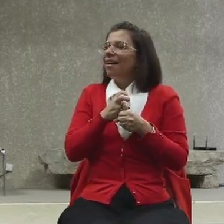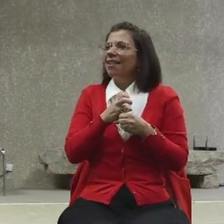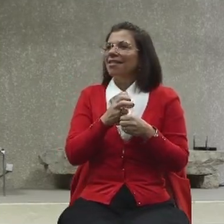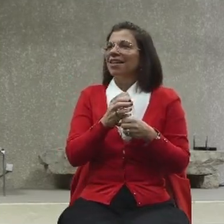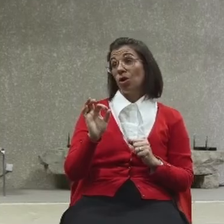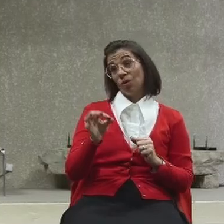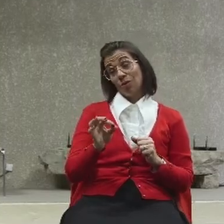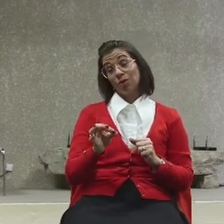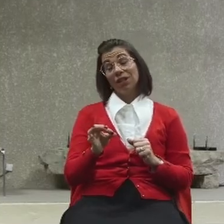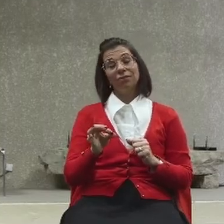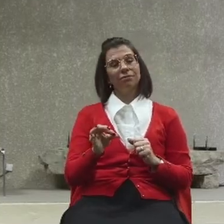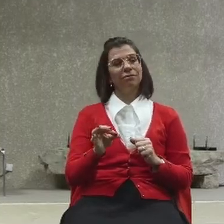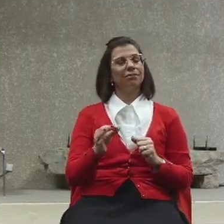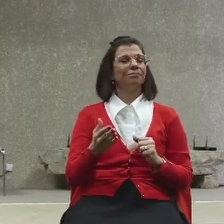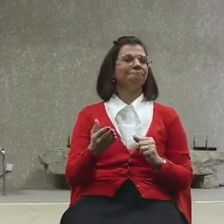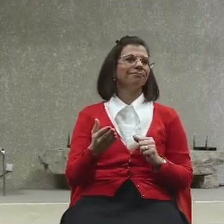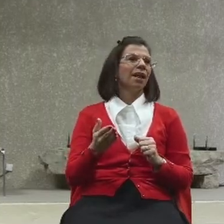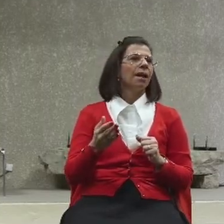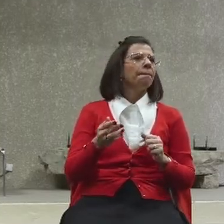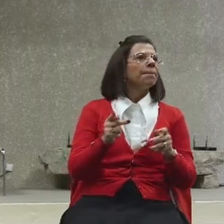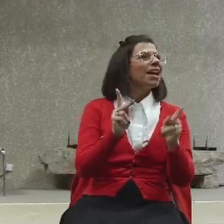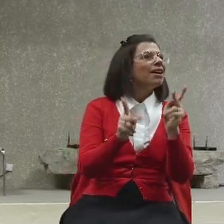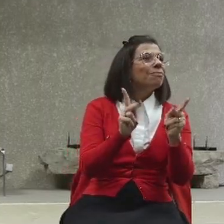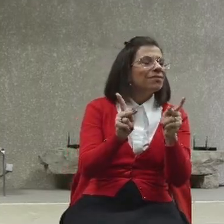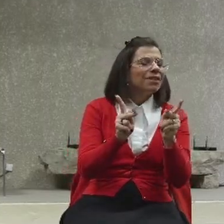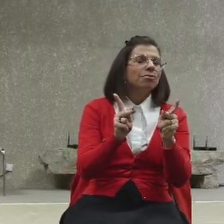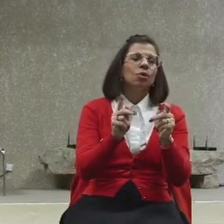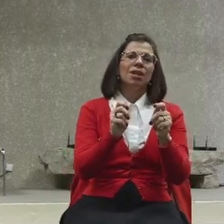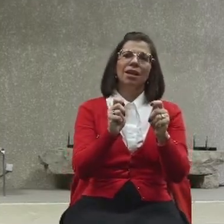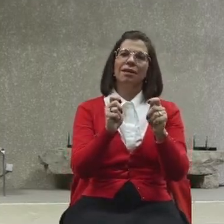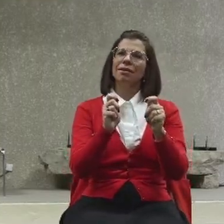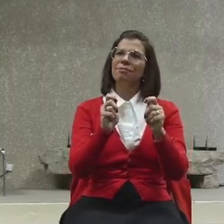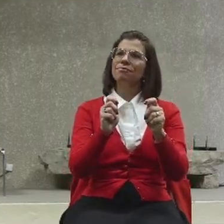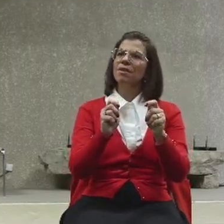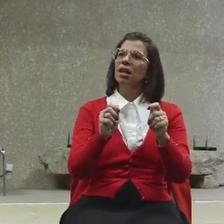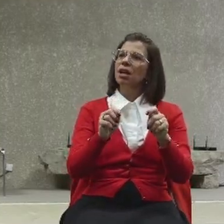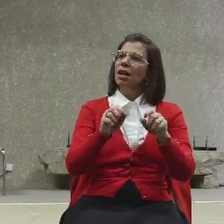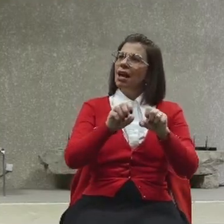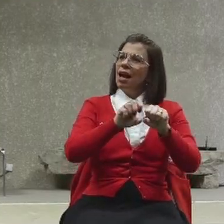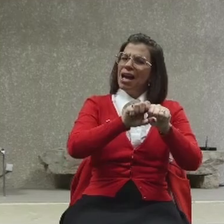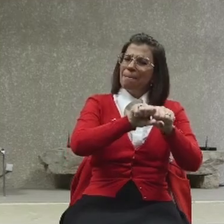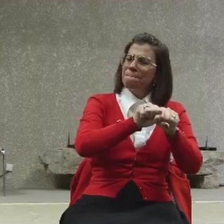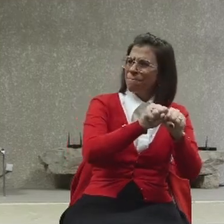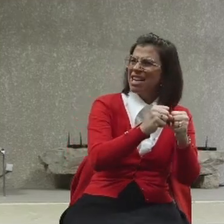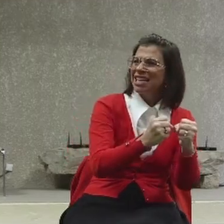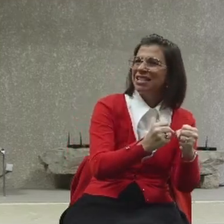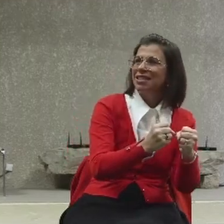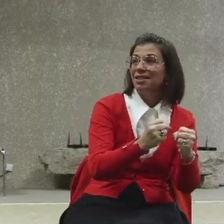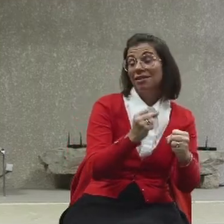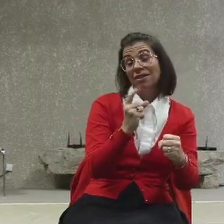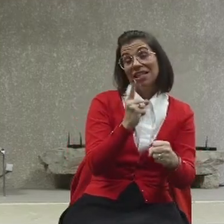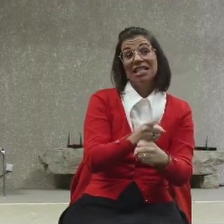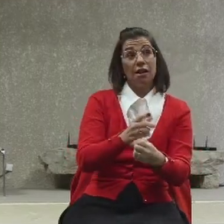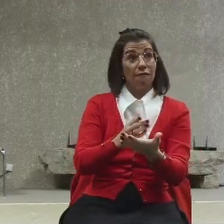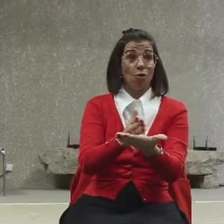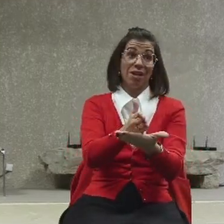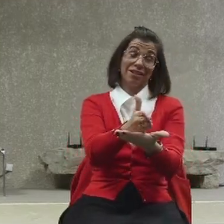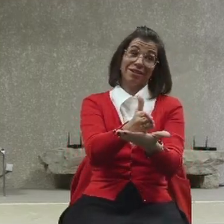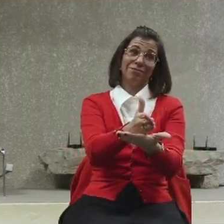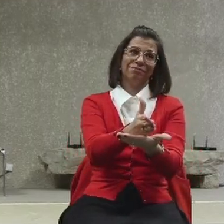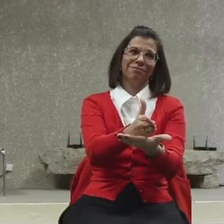de ce que lui, il a fait. C'est la même chose que la justification. Il nous a justifiés.